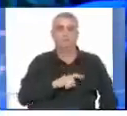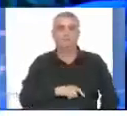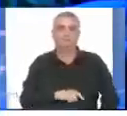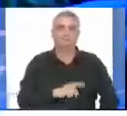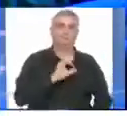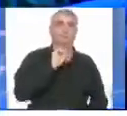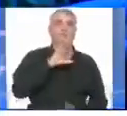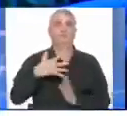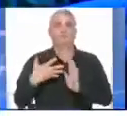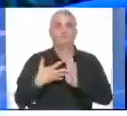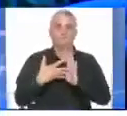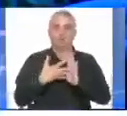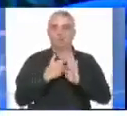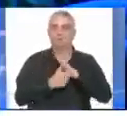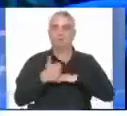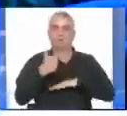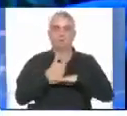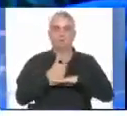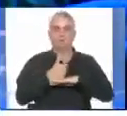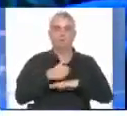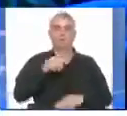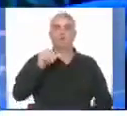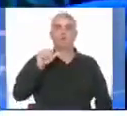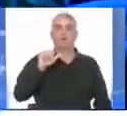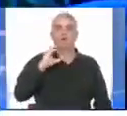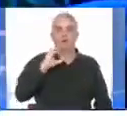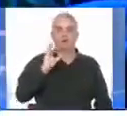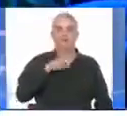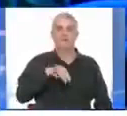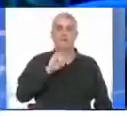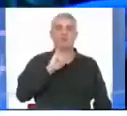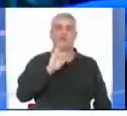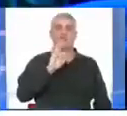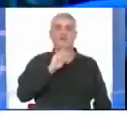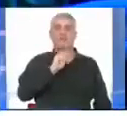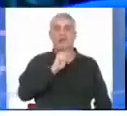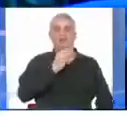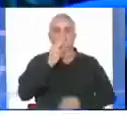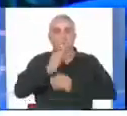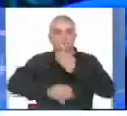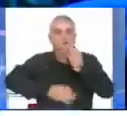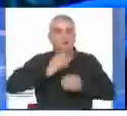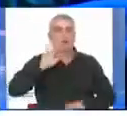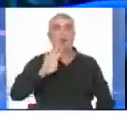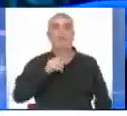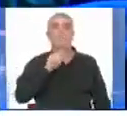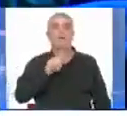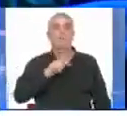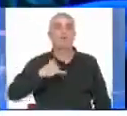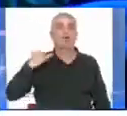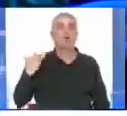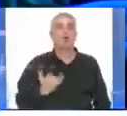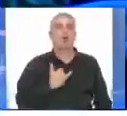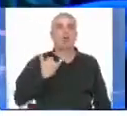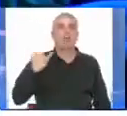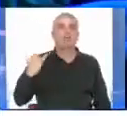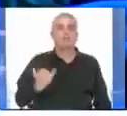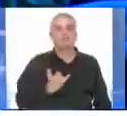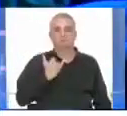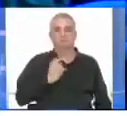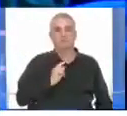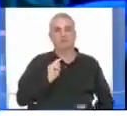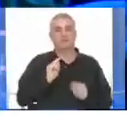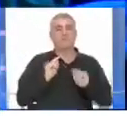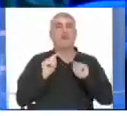את החוקרים בראשם אורי כנר ויואב תלם לשאול על נתניהו כל הזמן